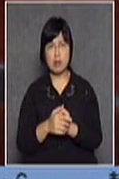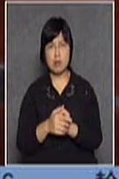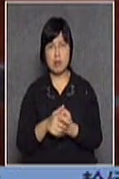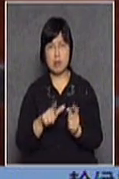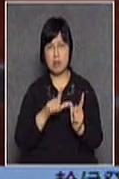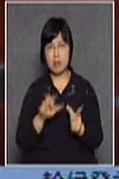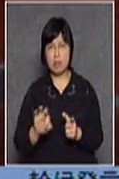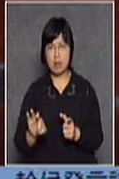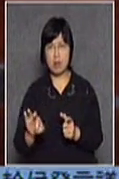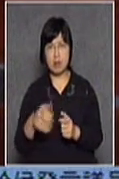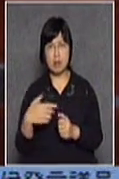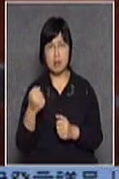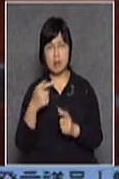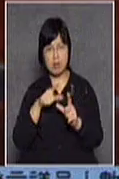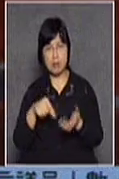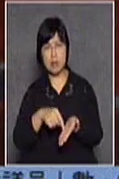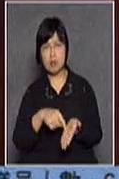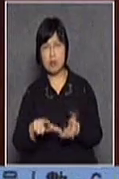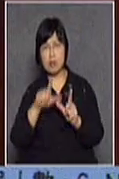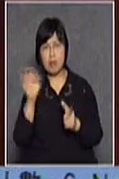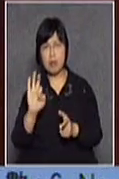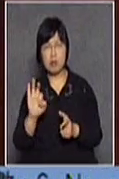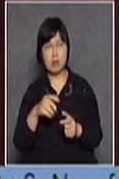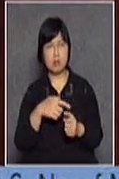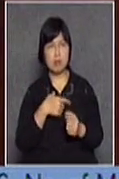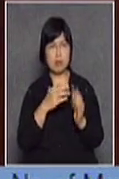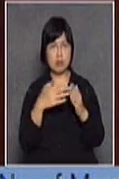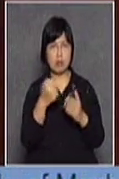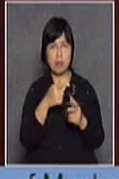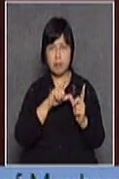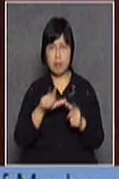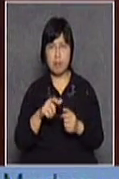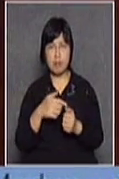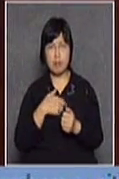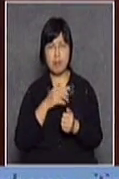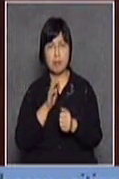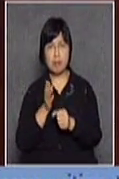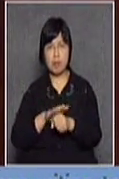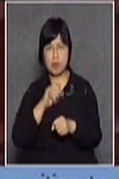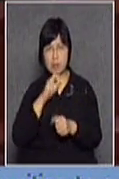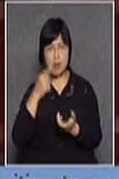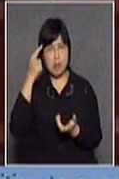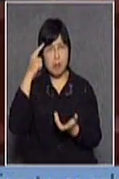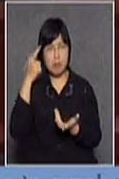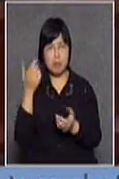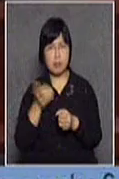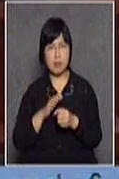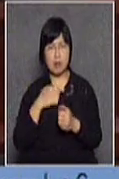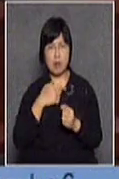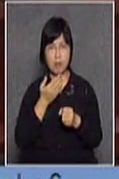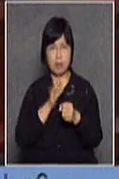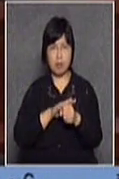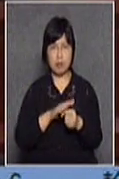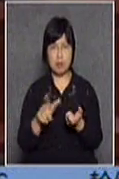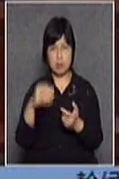席。 局長有沒有 補充？你沒有答我哪一段啊， 局長有沒有補充？ 我的補充是， 不要靠古當秘笈啊，真係。 我的補充是，警務人員在